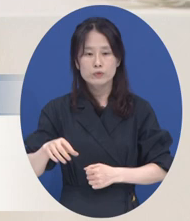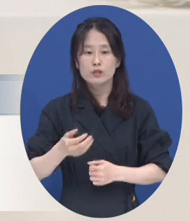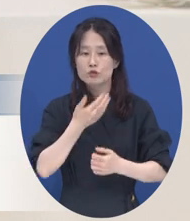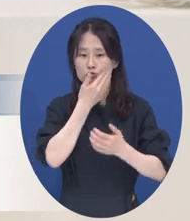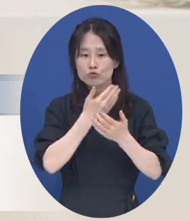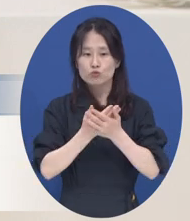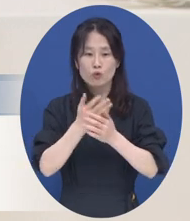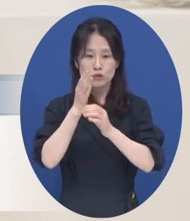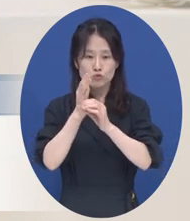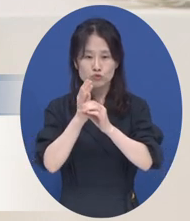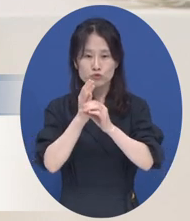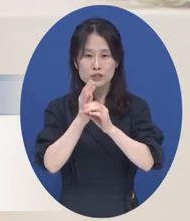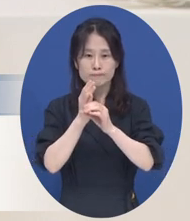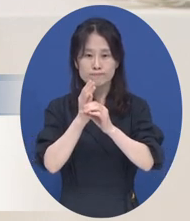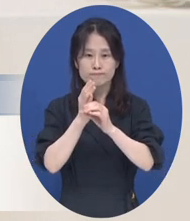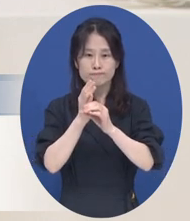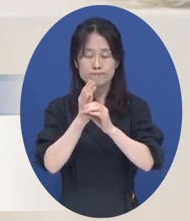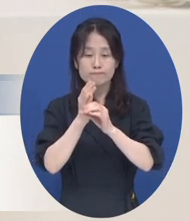31개